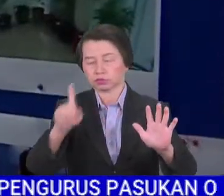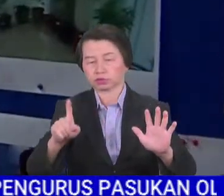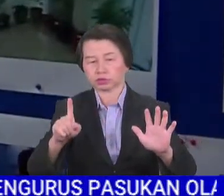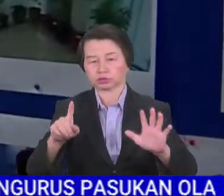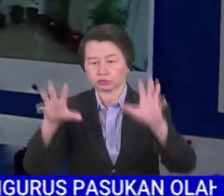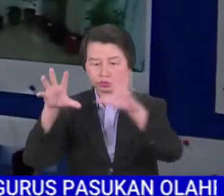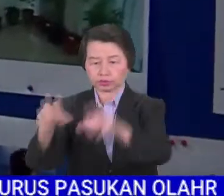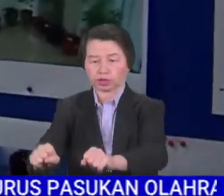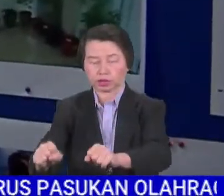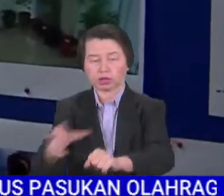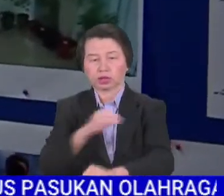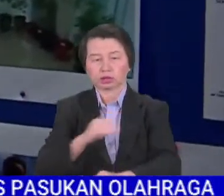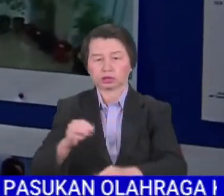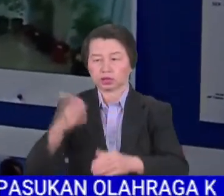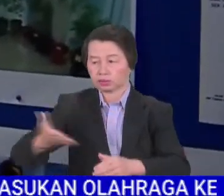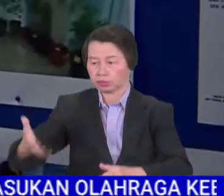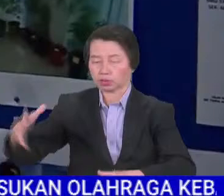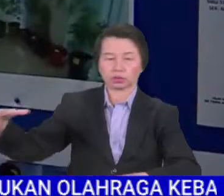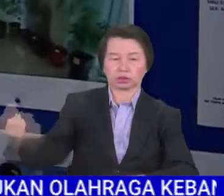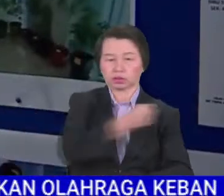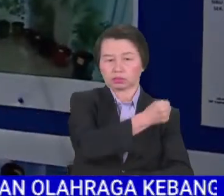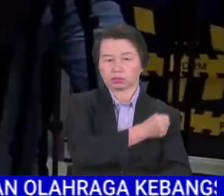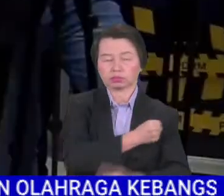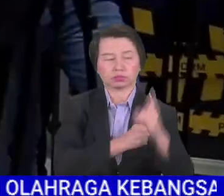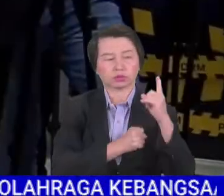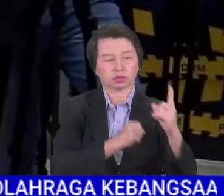5,491 tangkapan selain menyita harta bernilai lebih